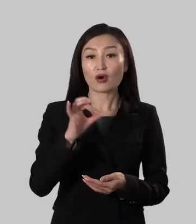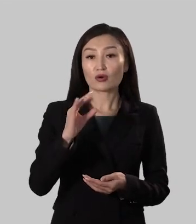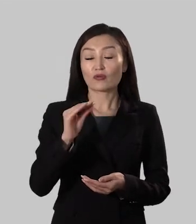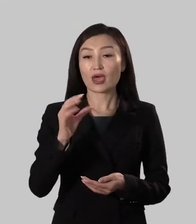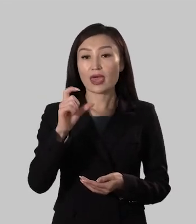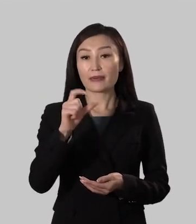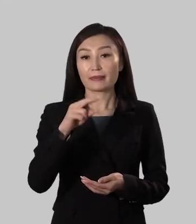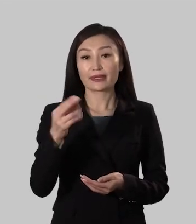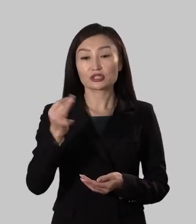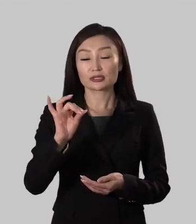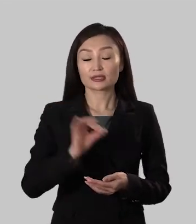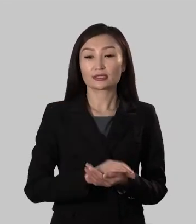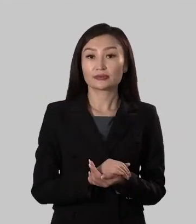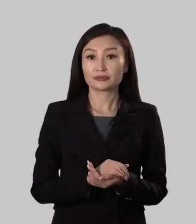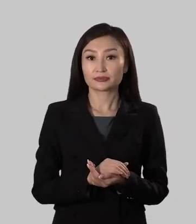орфоэпический.